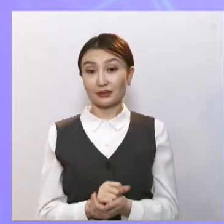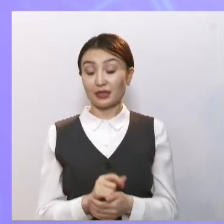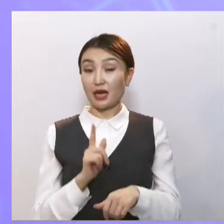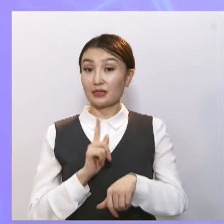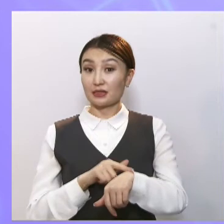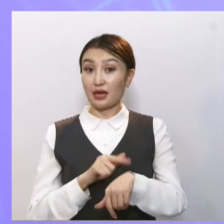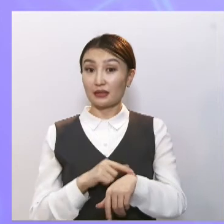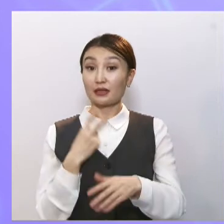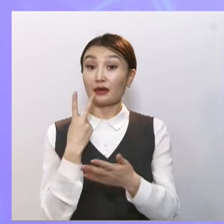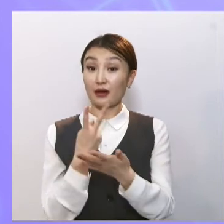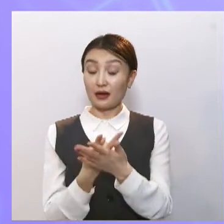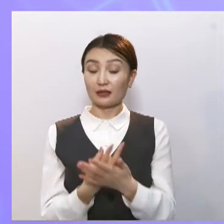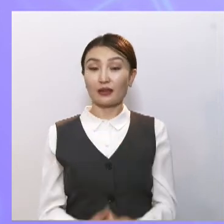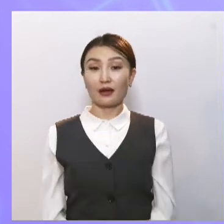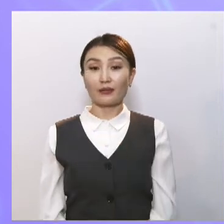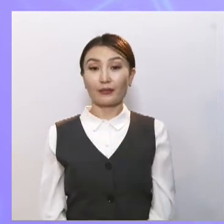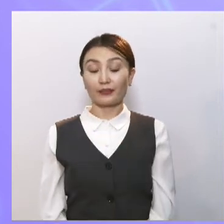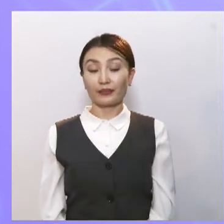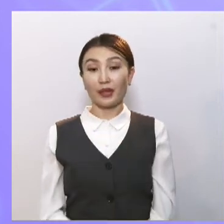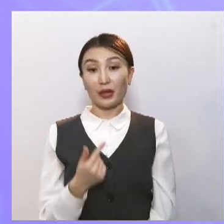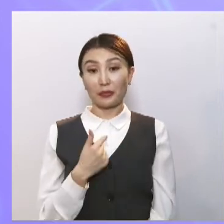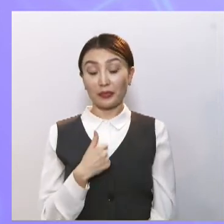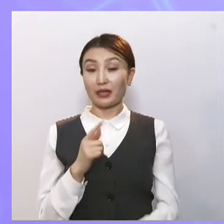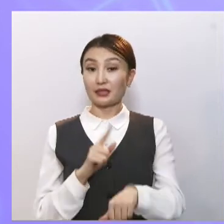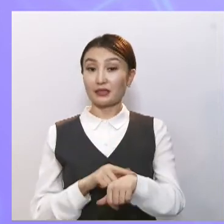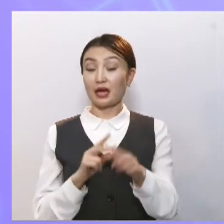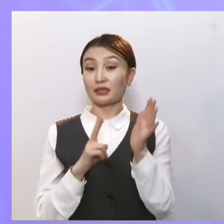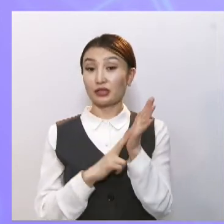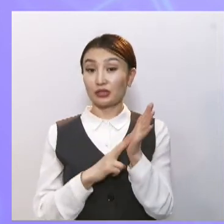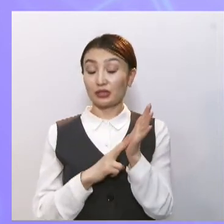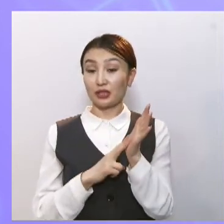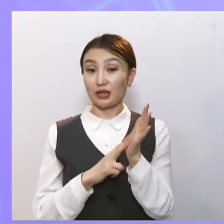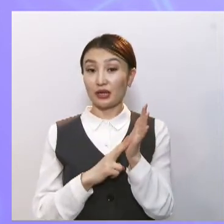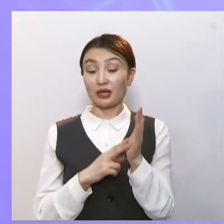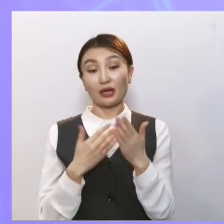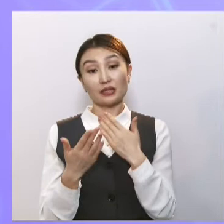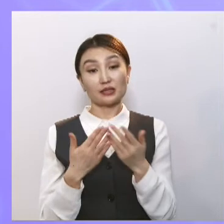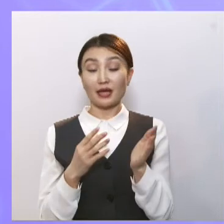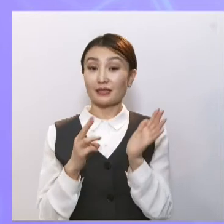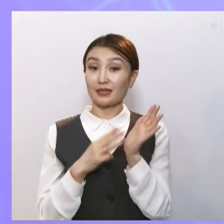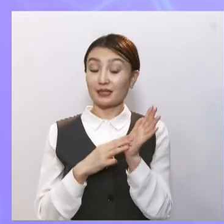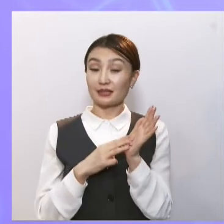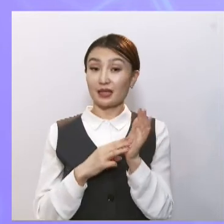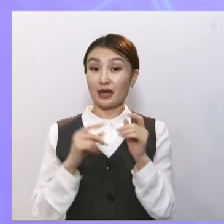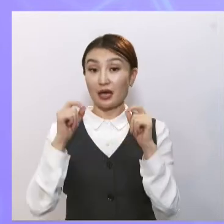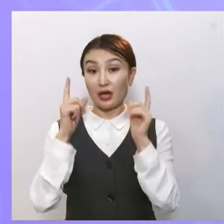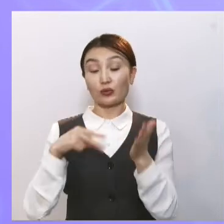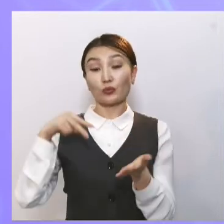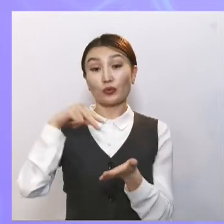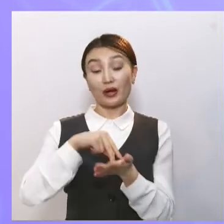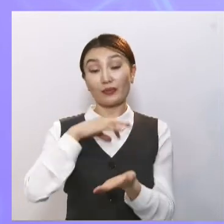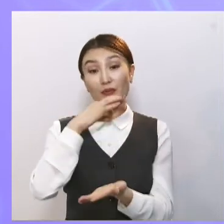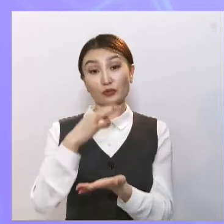Саатты карагыла. Мен саат 7-де же 8-де турам деп